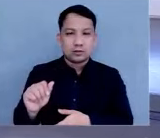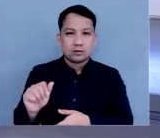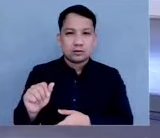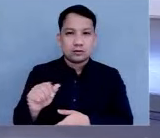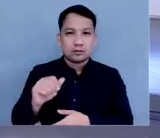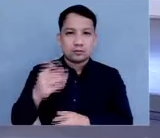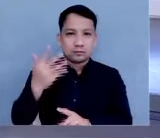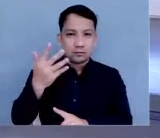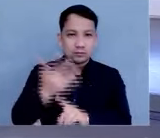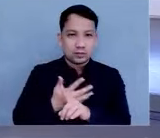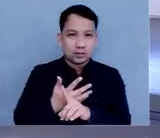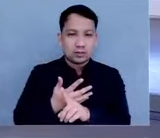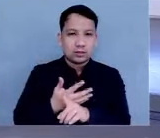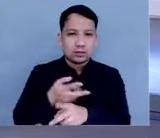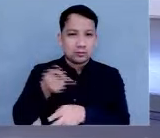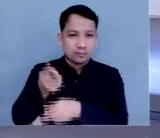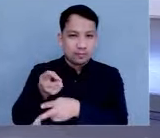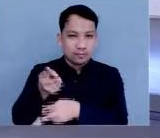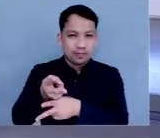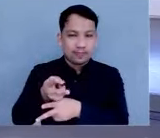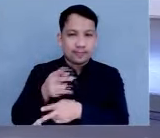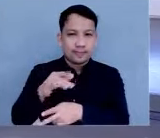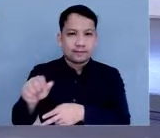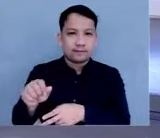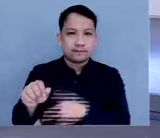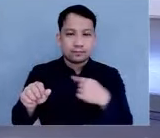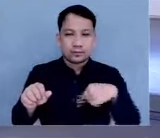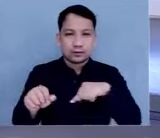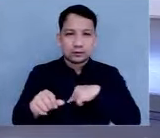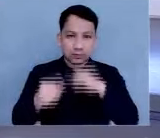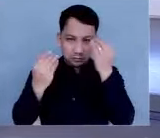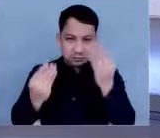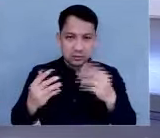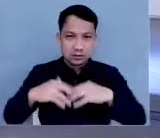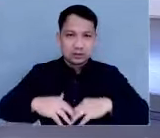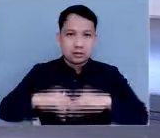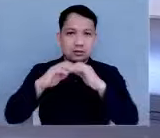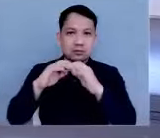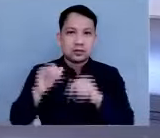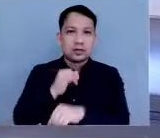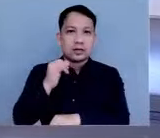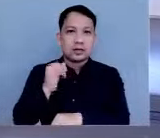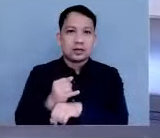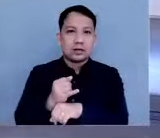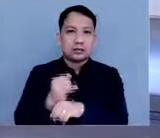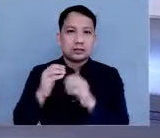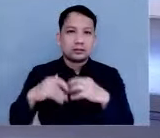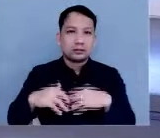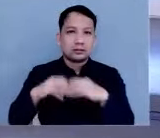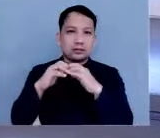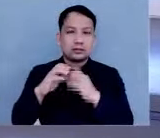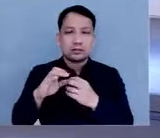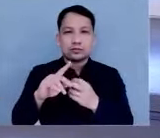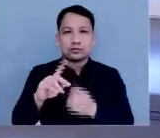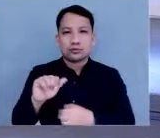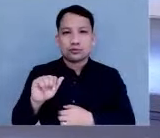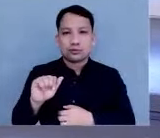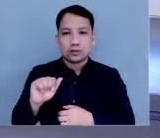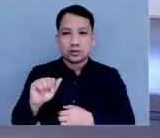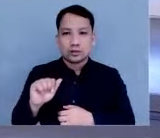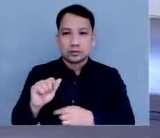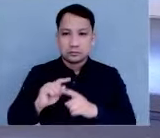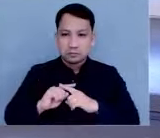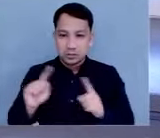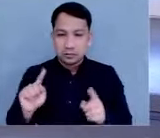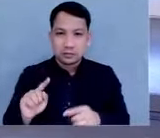5 buwan. Binabantayan kasi ng Magbanua ang mga ulat na baka magsagawa ng land reclamation ng China sa Escoda Shoal. Pero